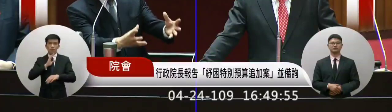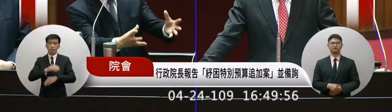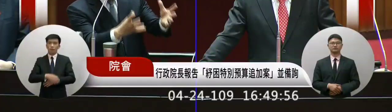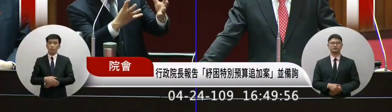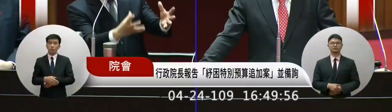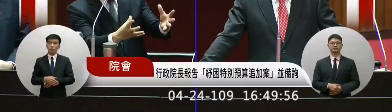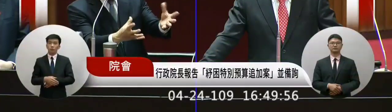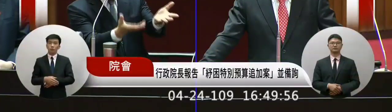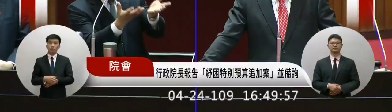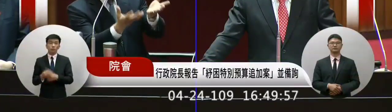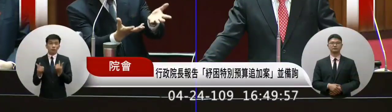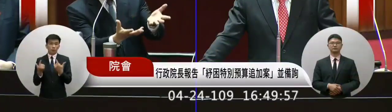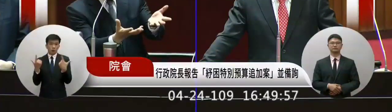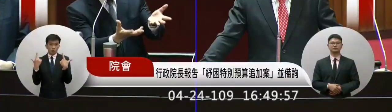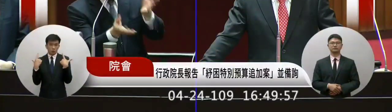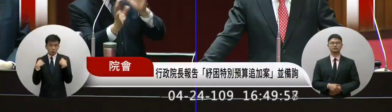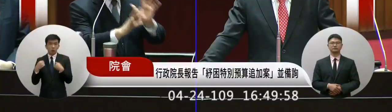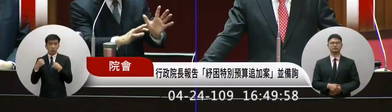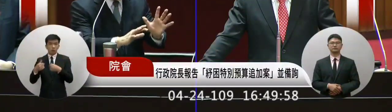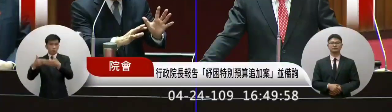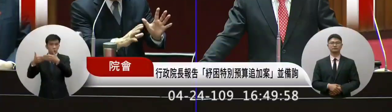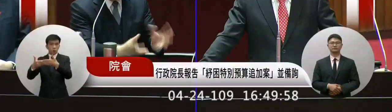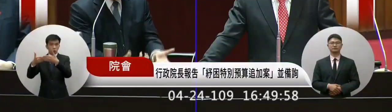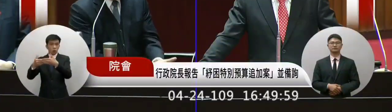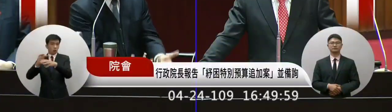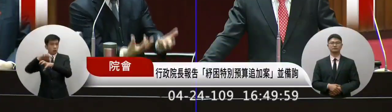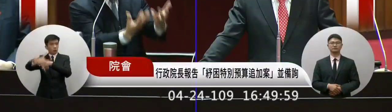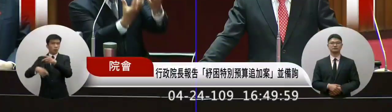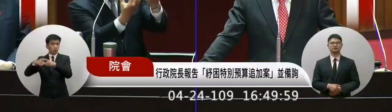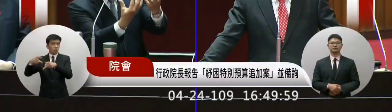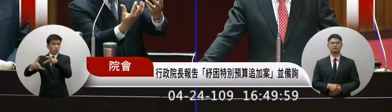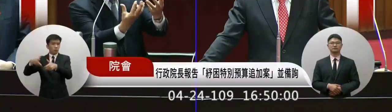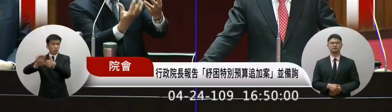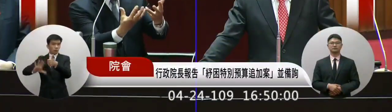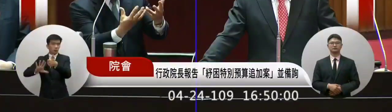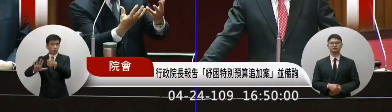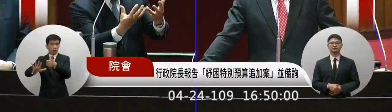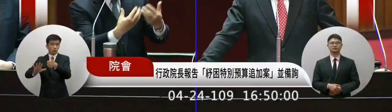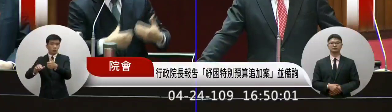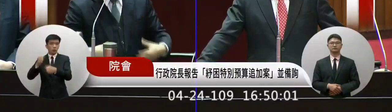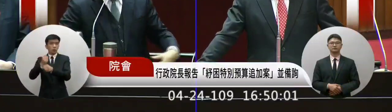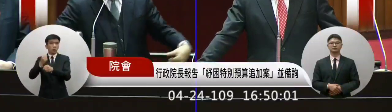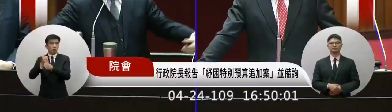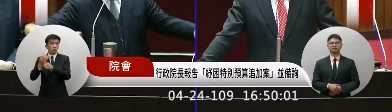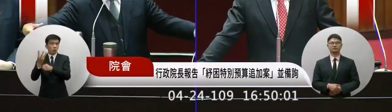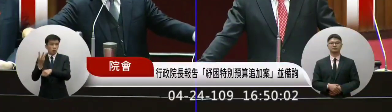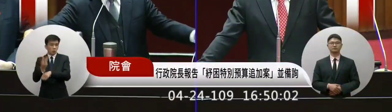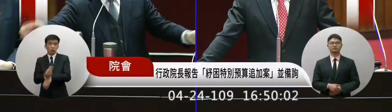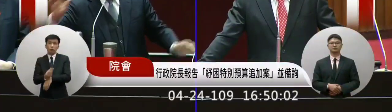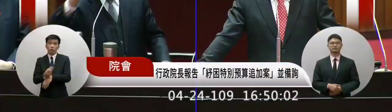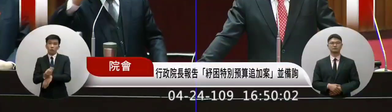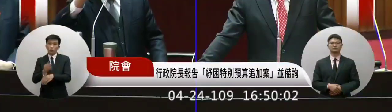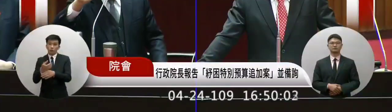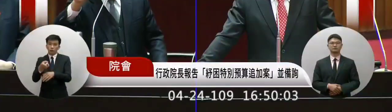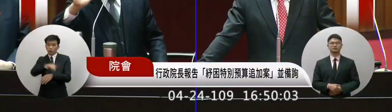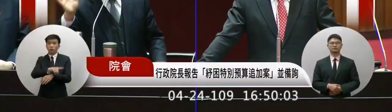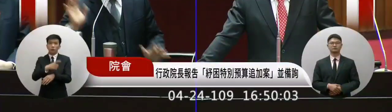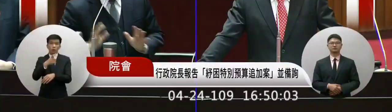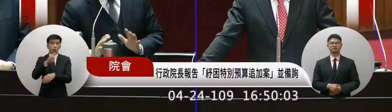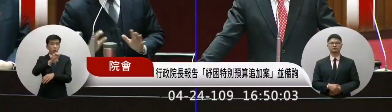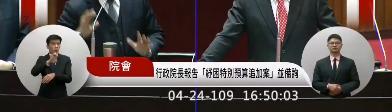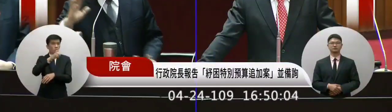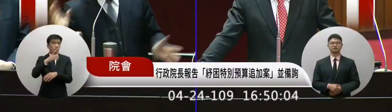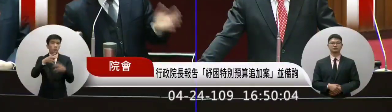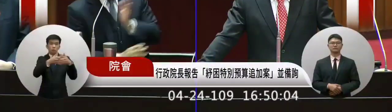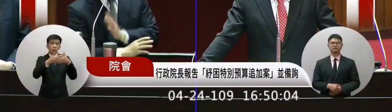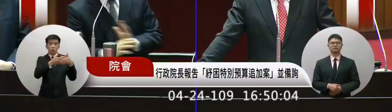括原初是中国世界工厂受了冲击，供应面发生问题，但是后来欧美连消